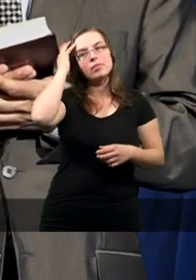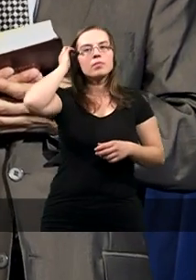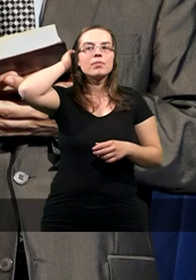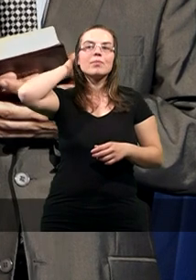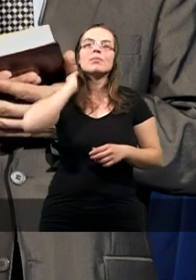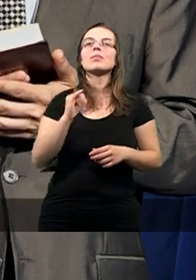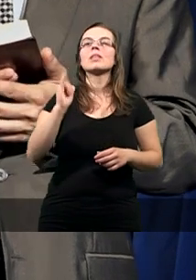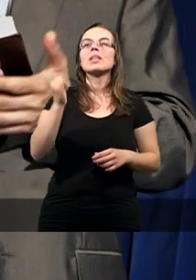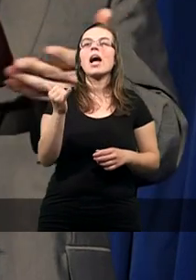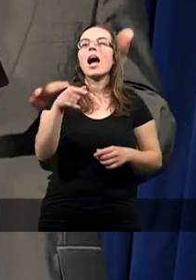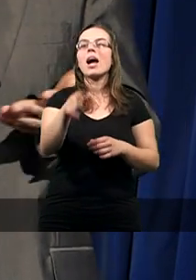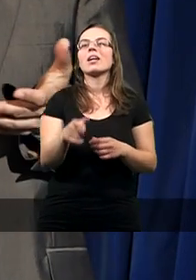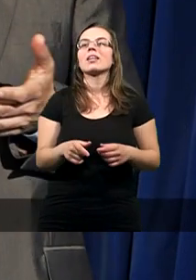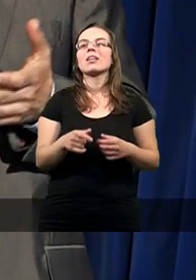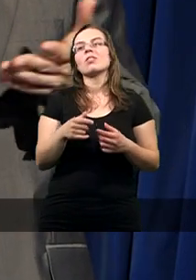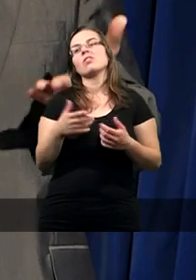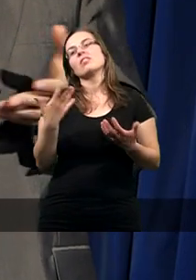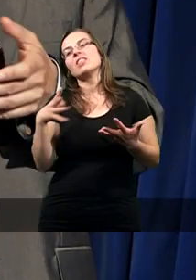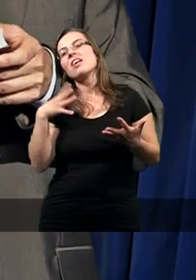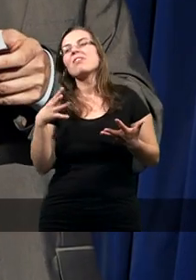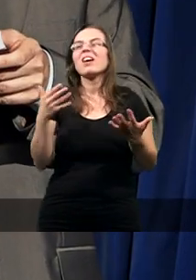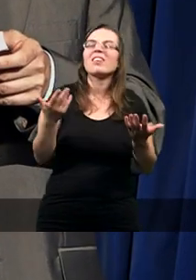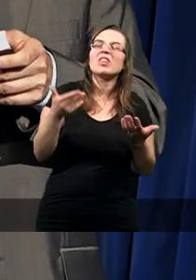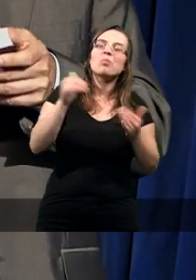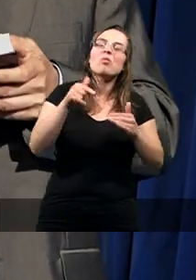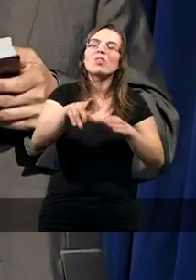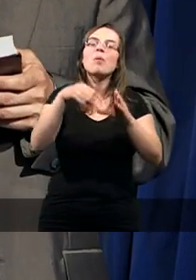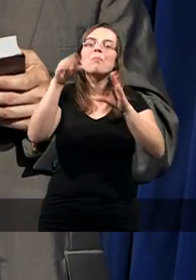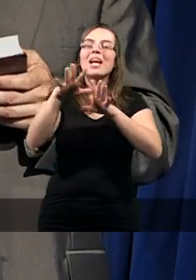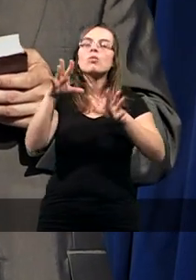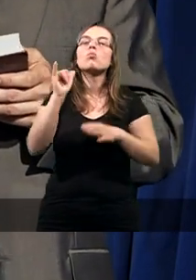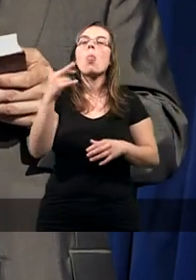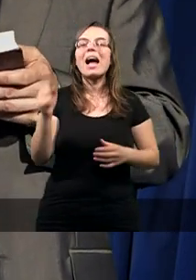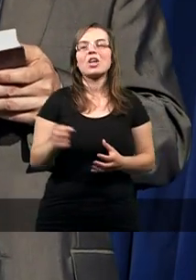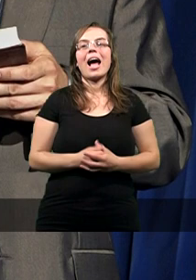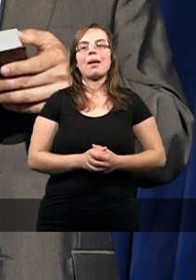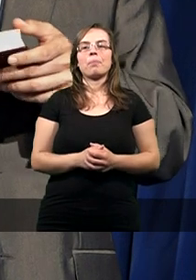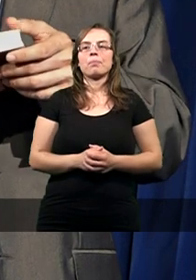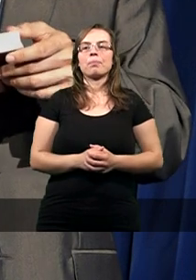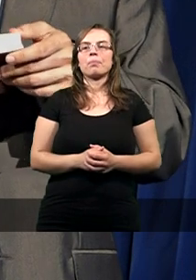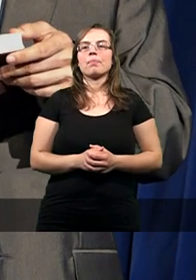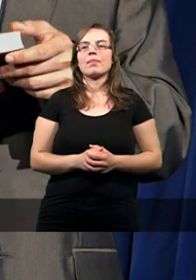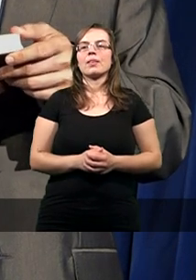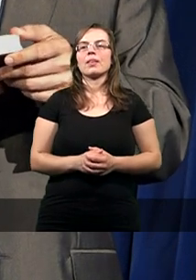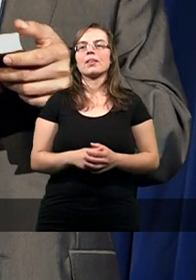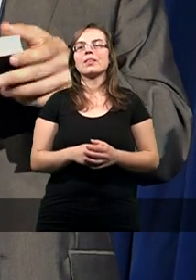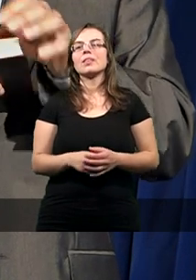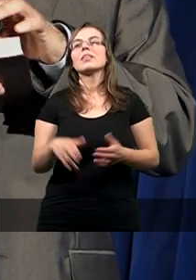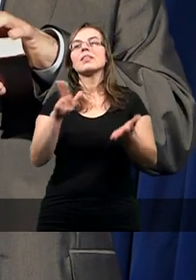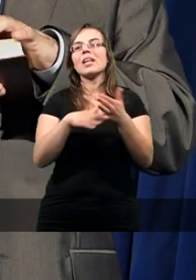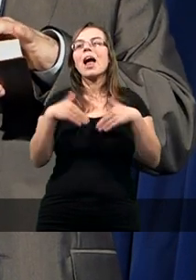like Judas. Jako skarbnik nie bardzo lubię w tym miejscu Judasza. He gives treasures a bad name.